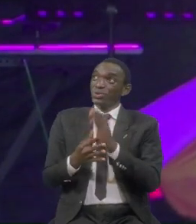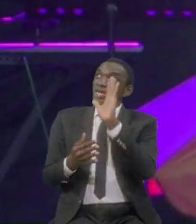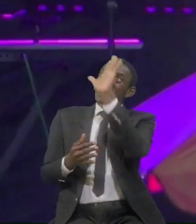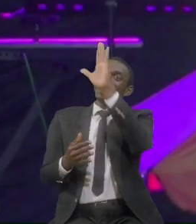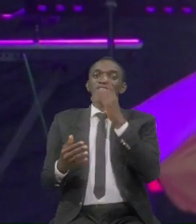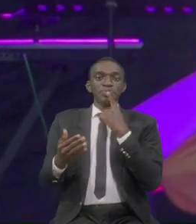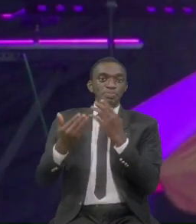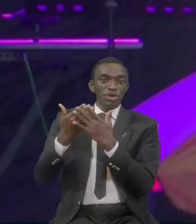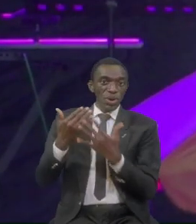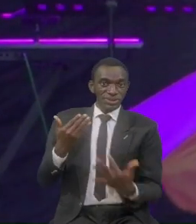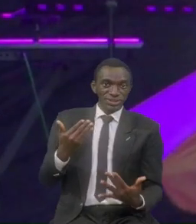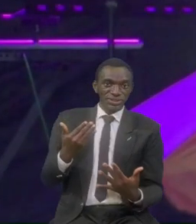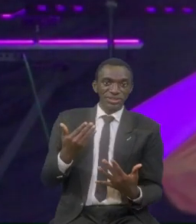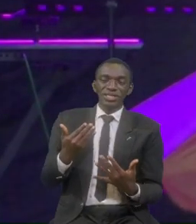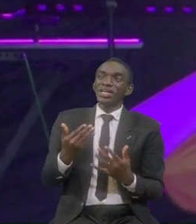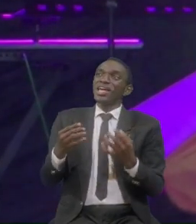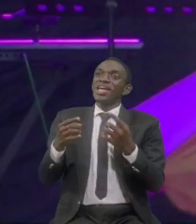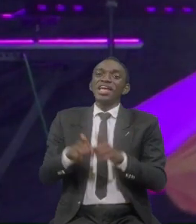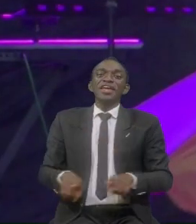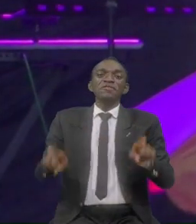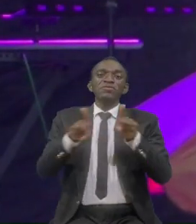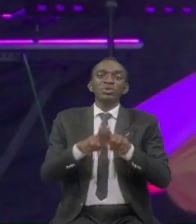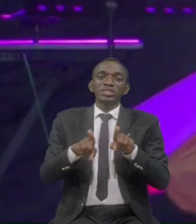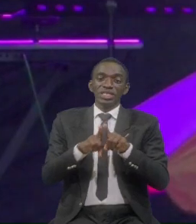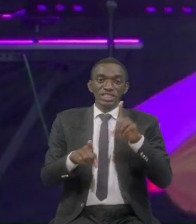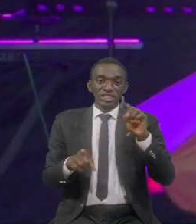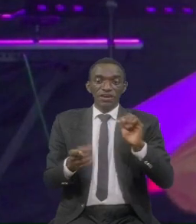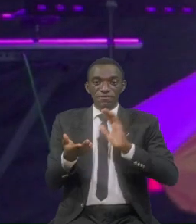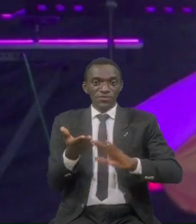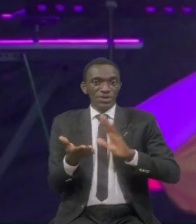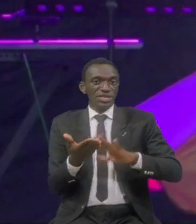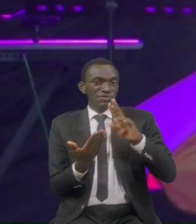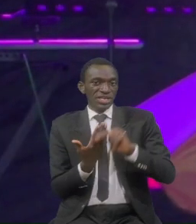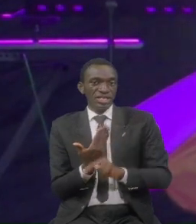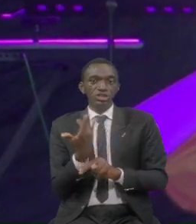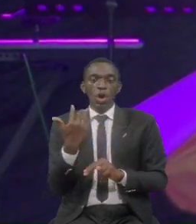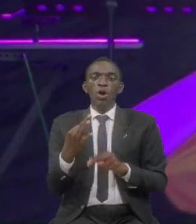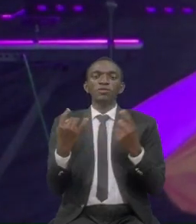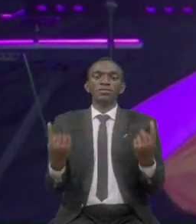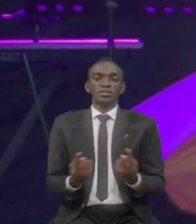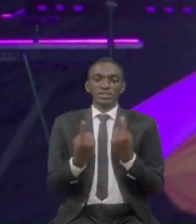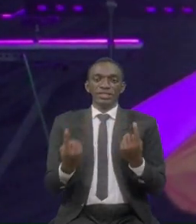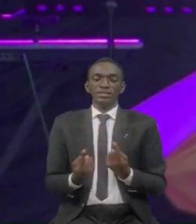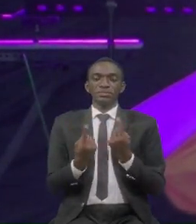siyang dugo. Even the forgiveness of sins. Maskin ang kapasayloanan sa tanang mga sala. The forgiveness